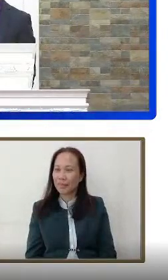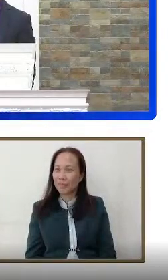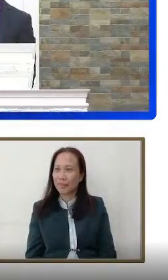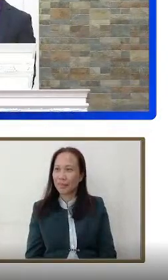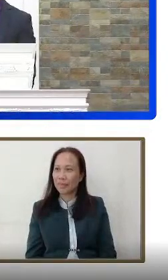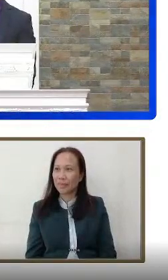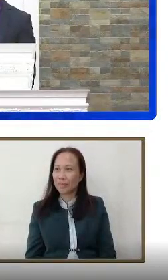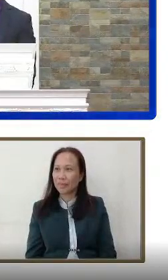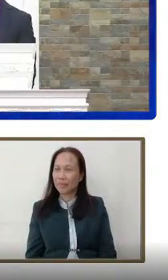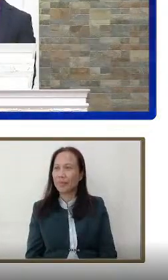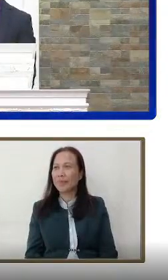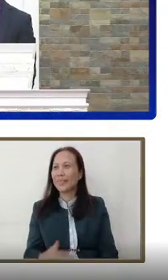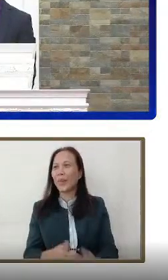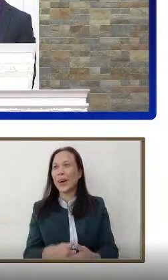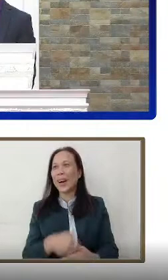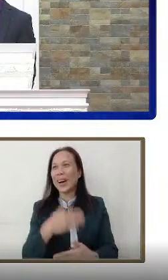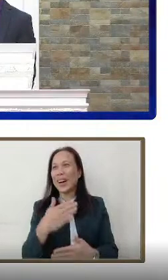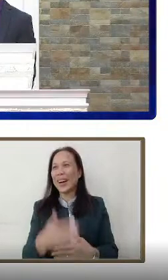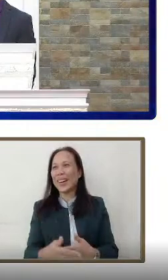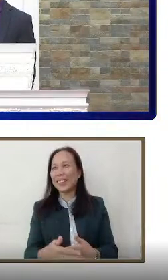Amen, sir. Ah, pambihira.